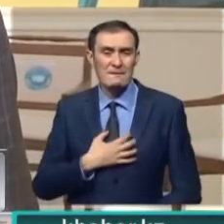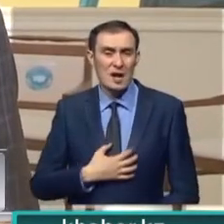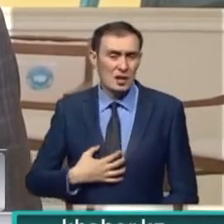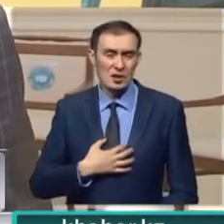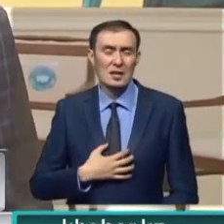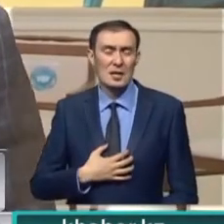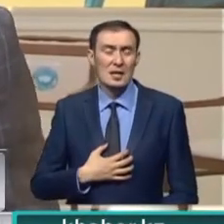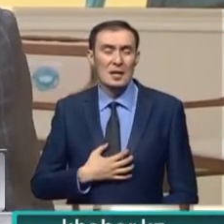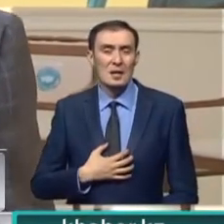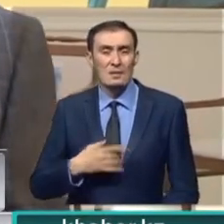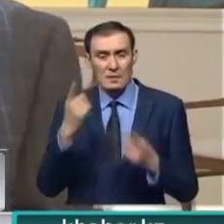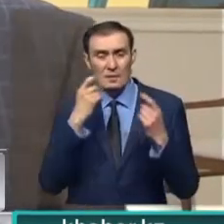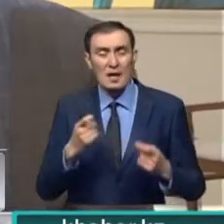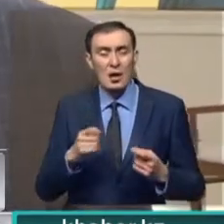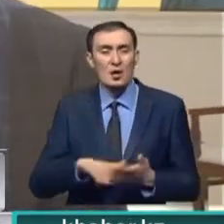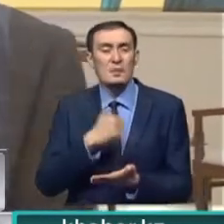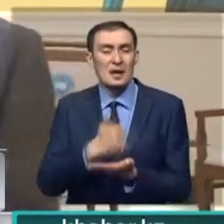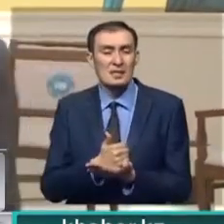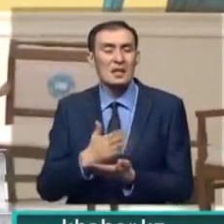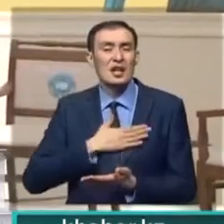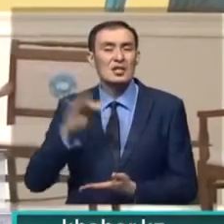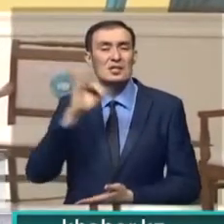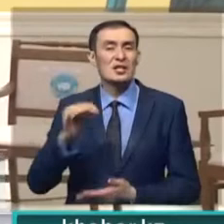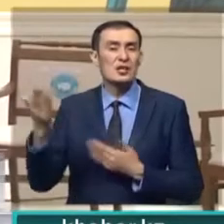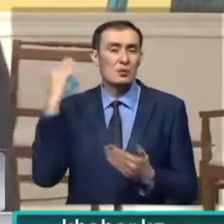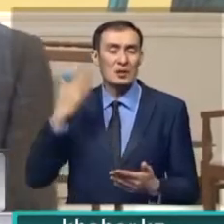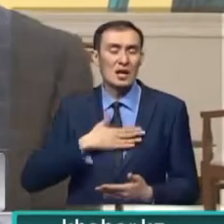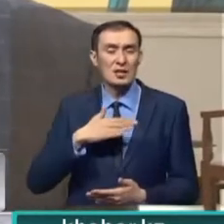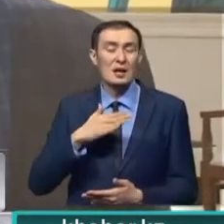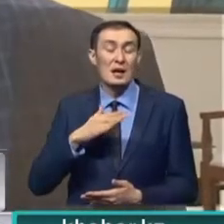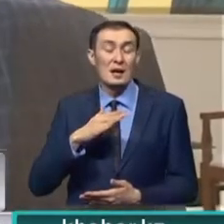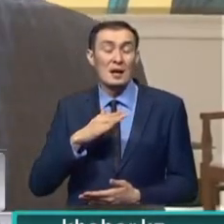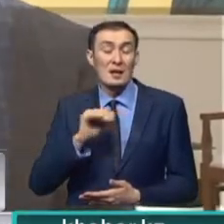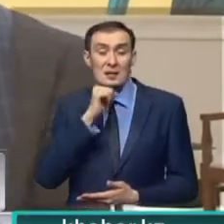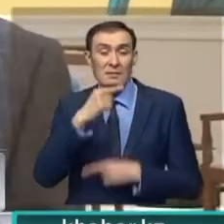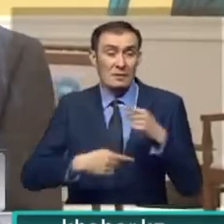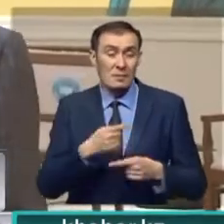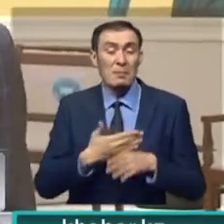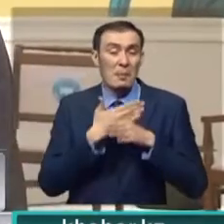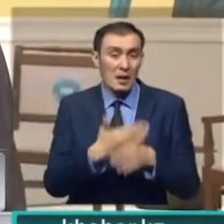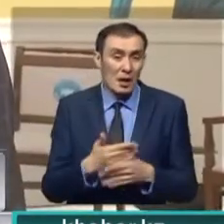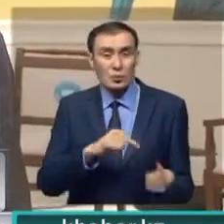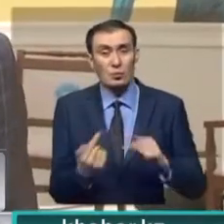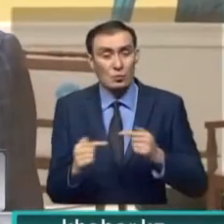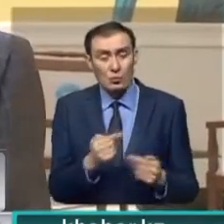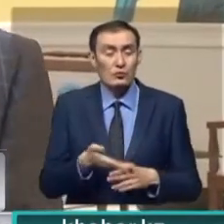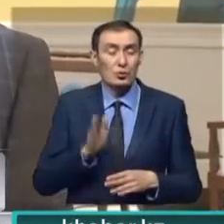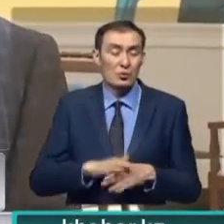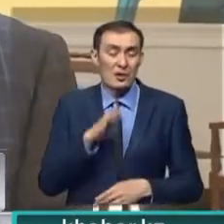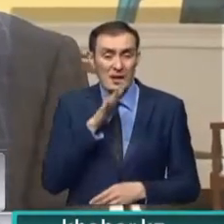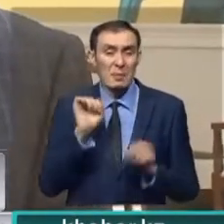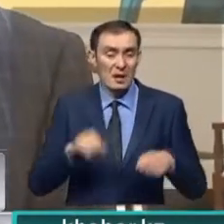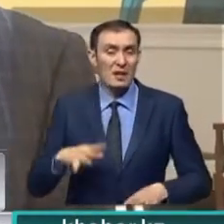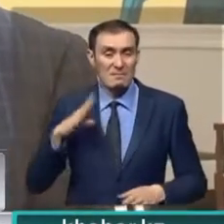посыл опираясь на исторические прошлой когда наши отцы и матери помогая друг другу в трудное время